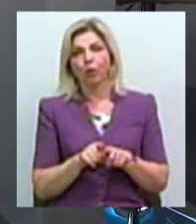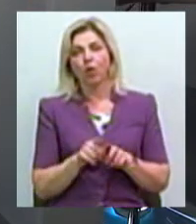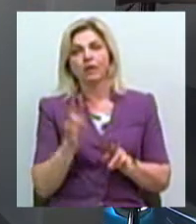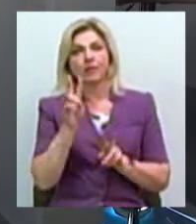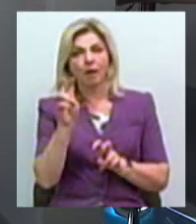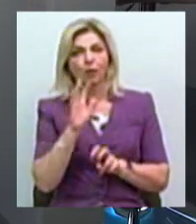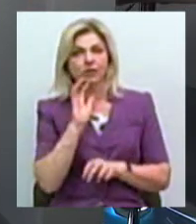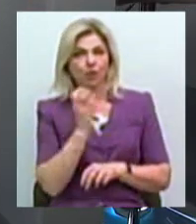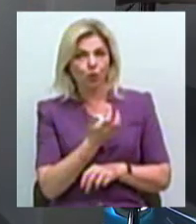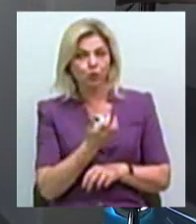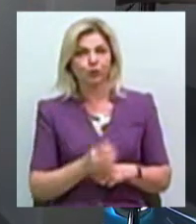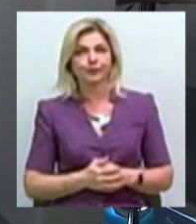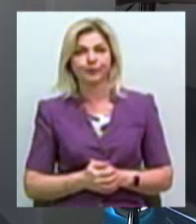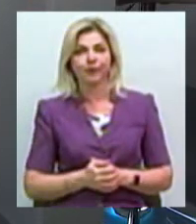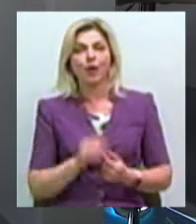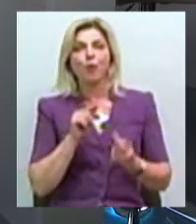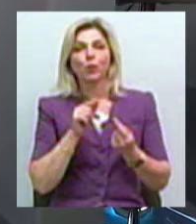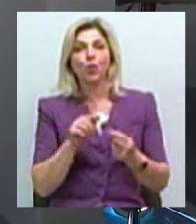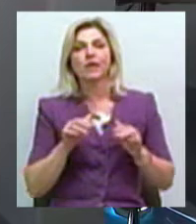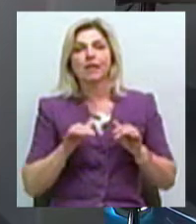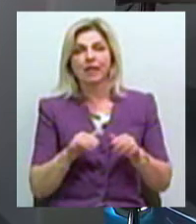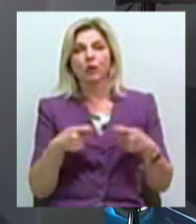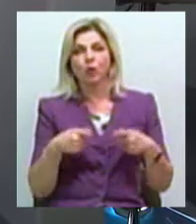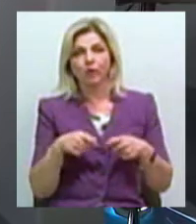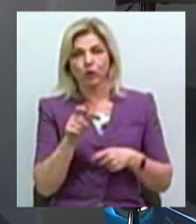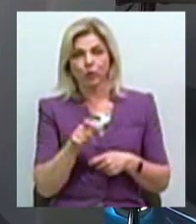тему серйозну протидія торгівлі людьми.